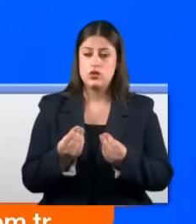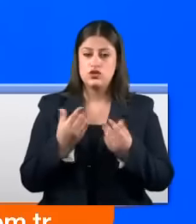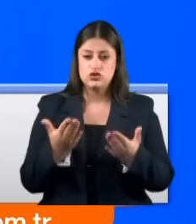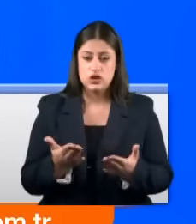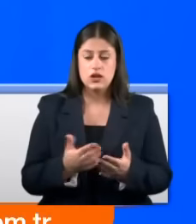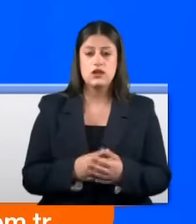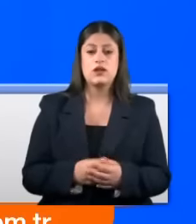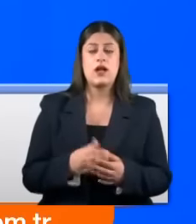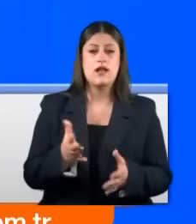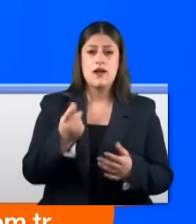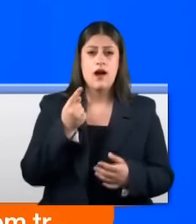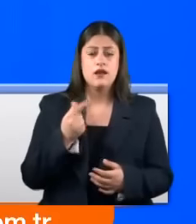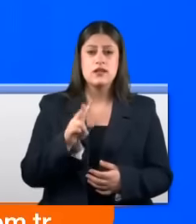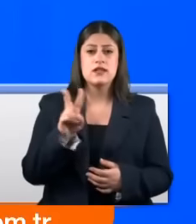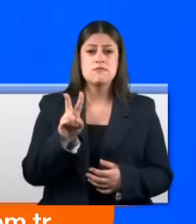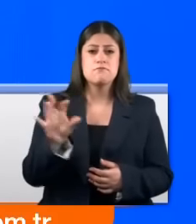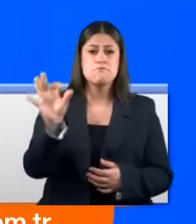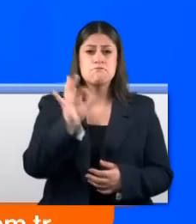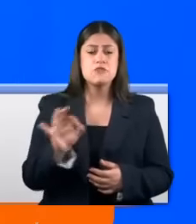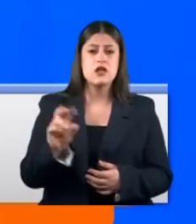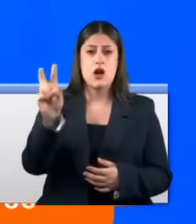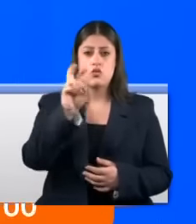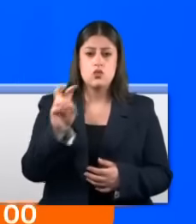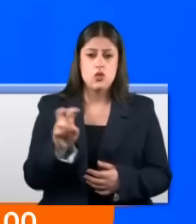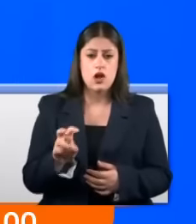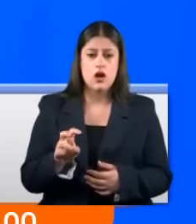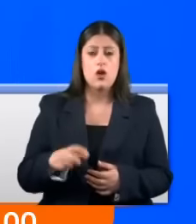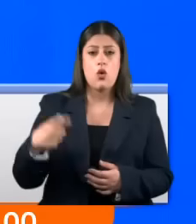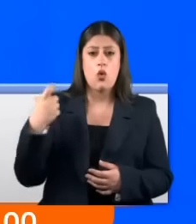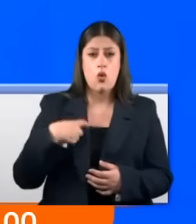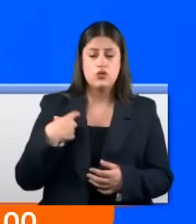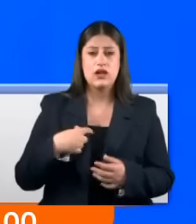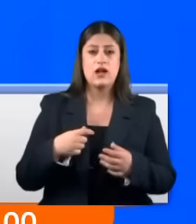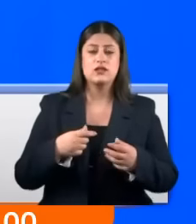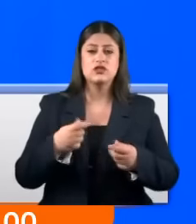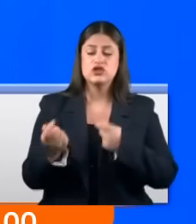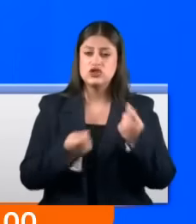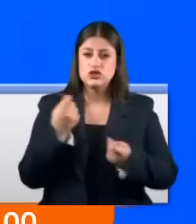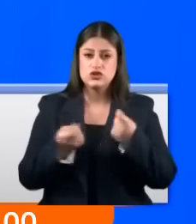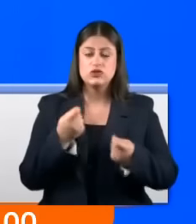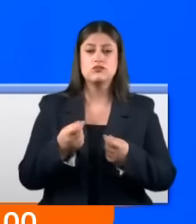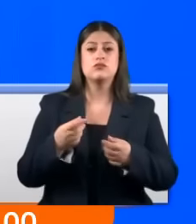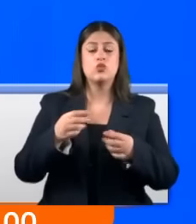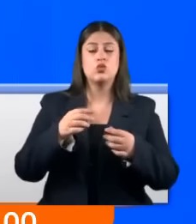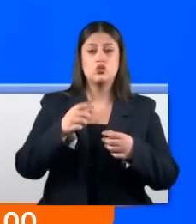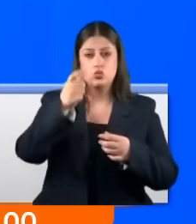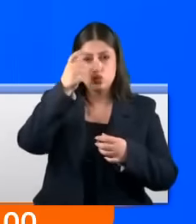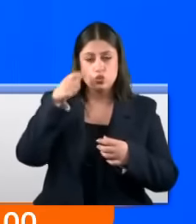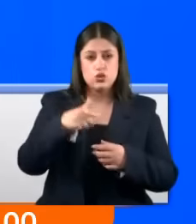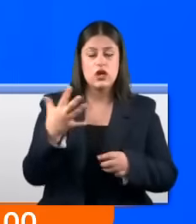az 20 milyar dolarlık özel sektör yatırımını ülkemize